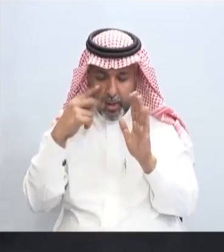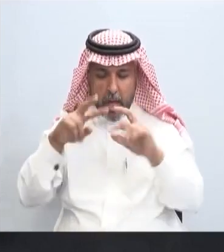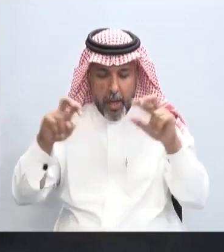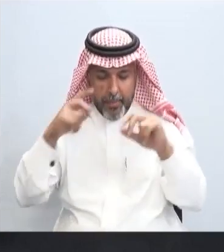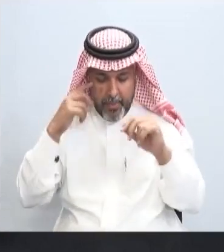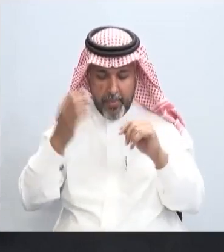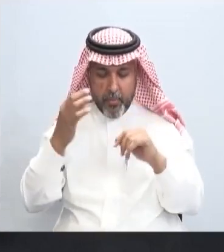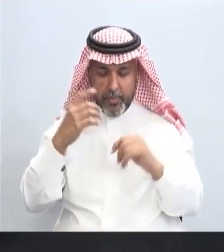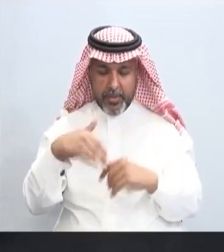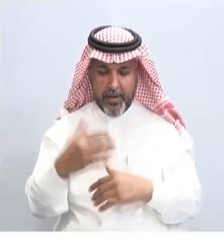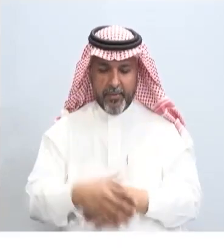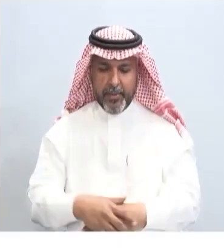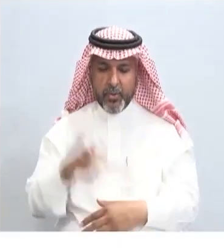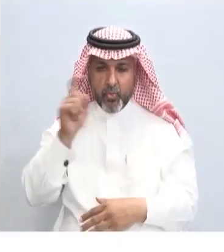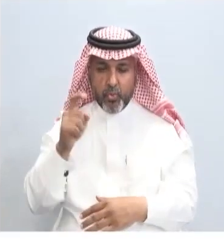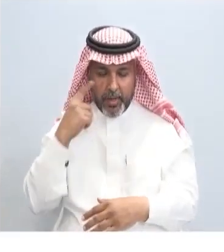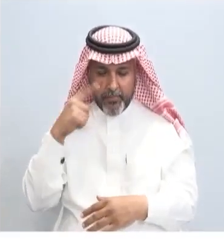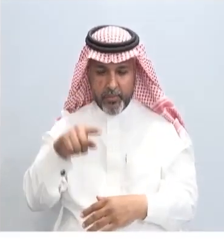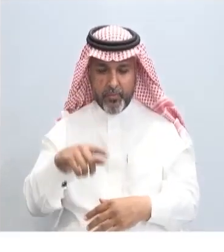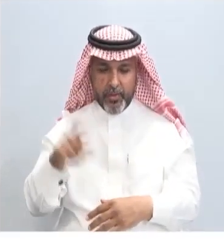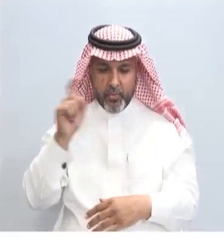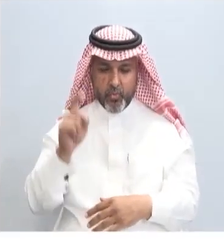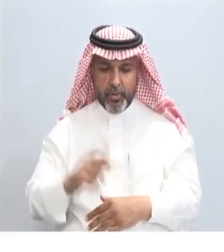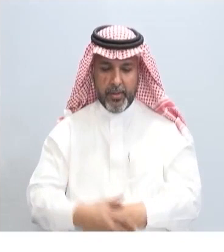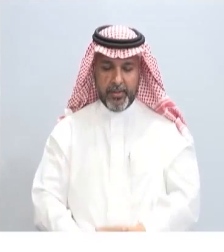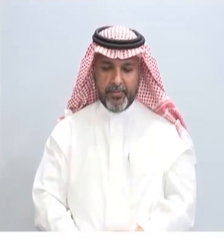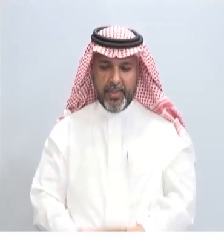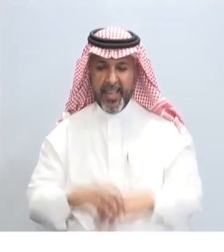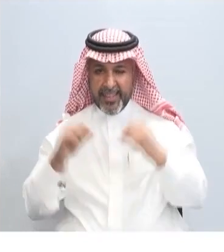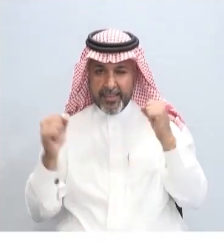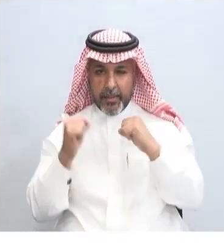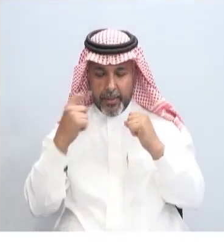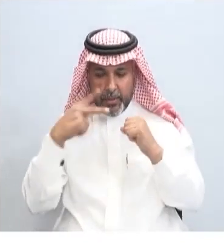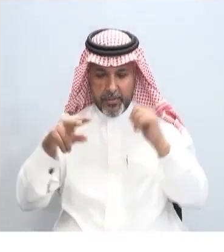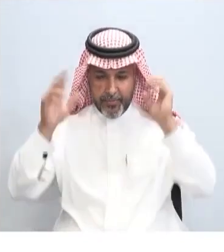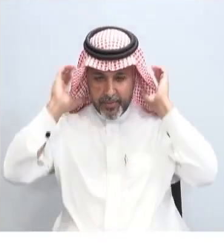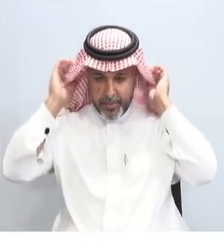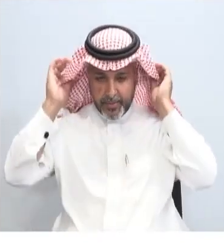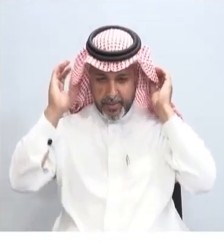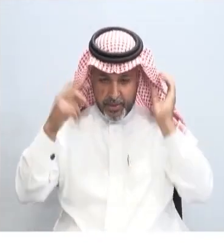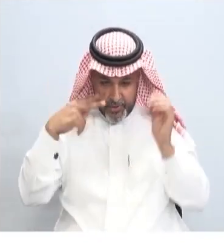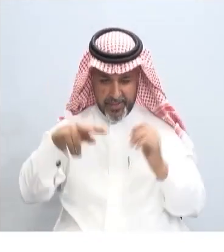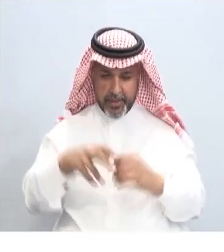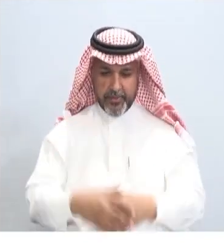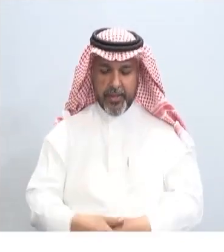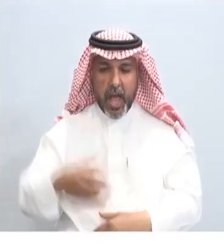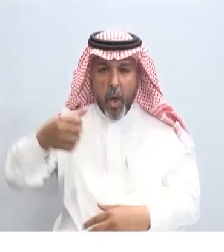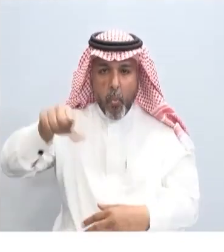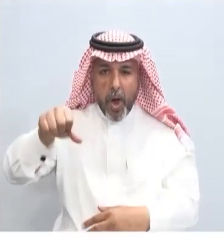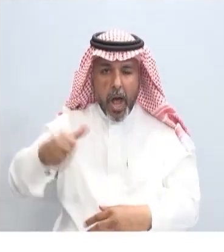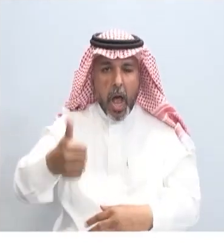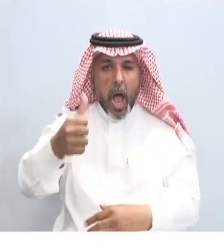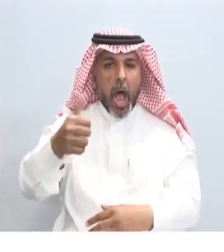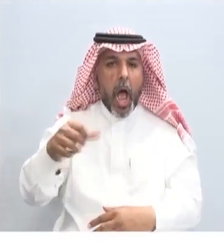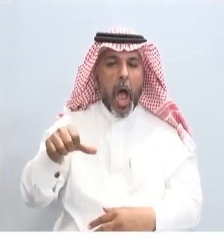هذه الحالات تبقى لنا سؤالين بسيطين في هذا الدرس قاللك حدد